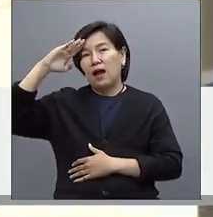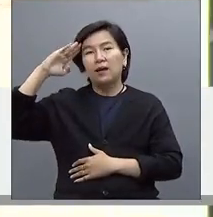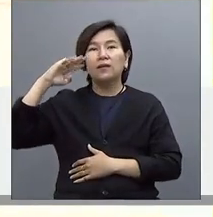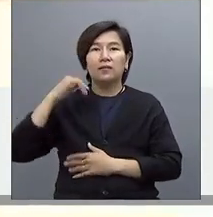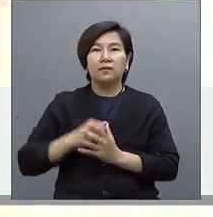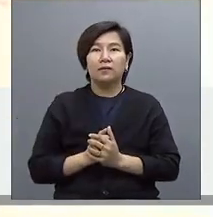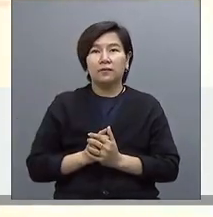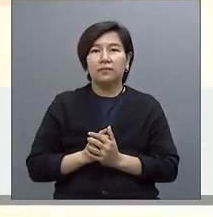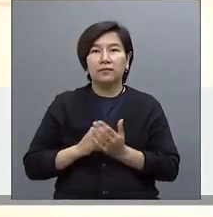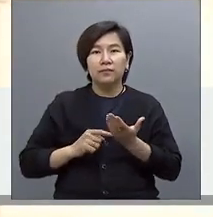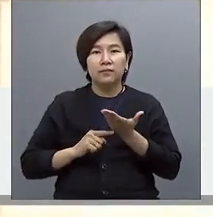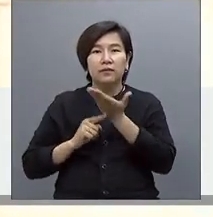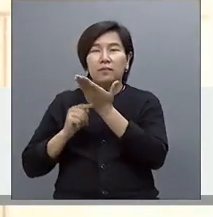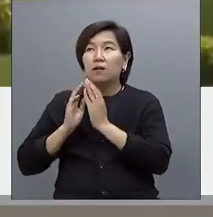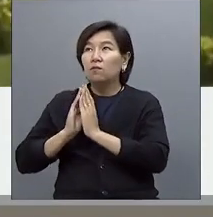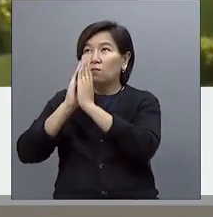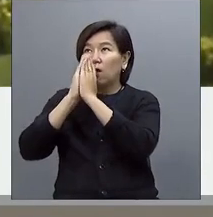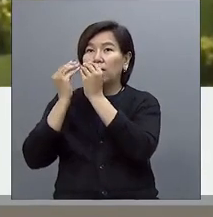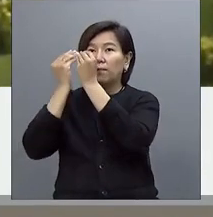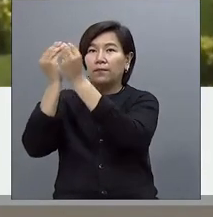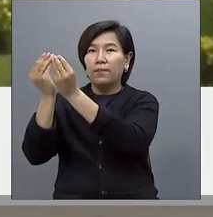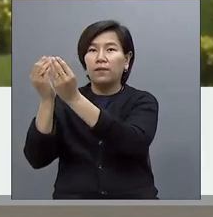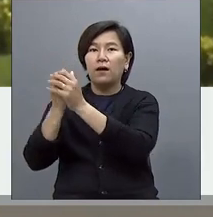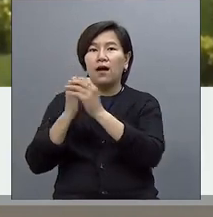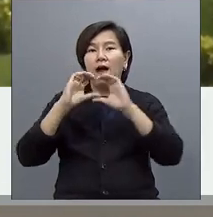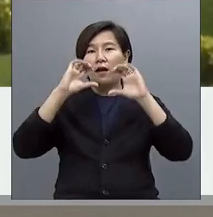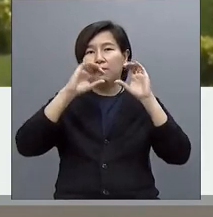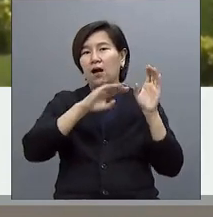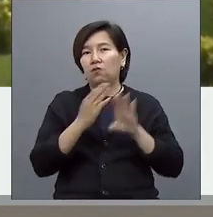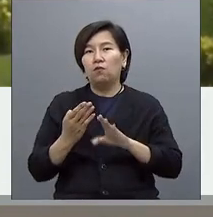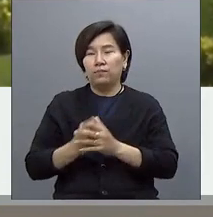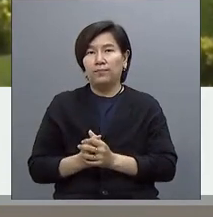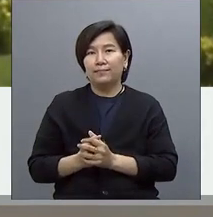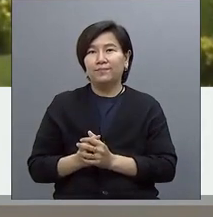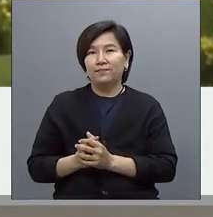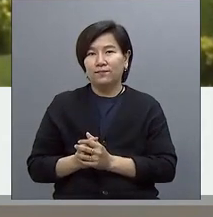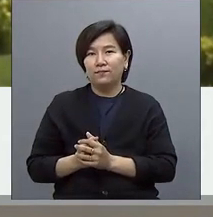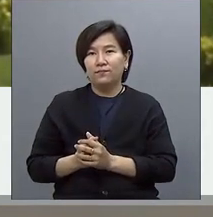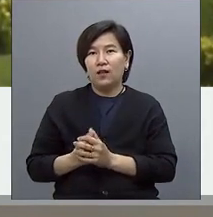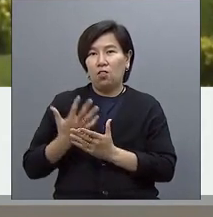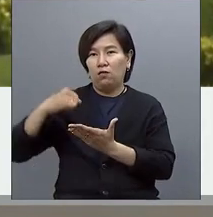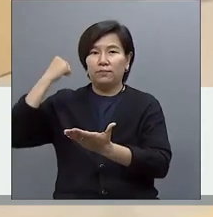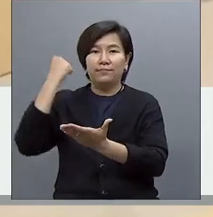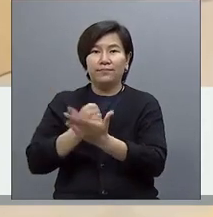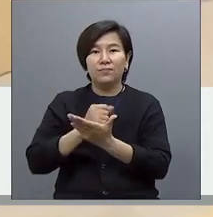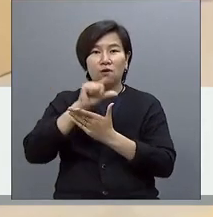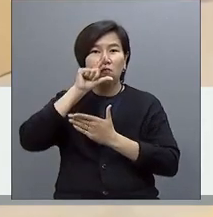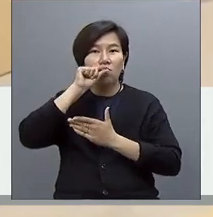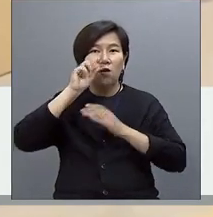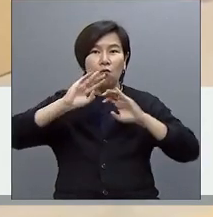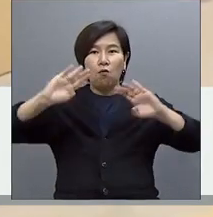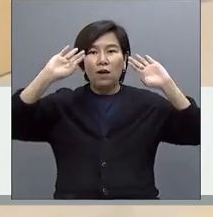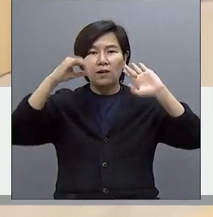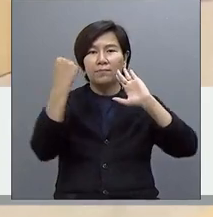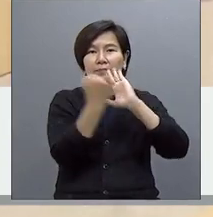ได้ทูลเกล้าทูลกระหม่อมร่างพระราชกฤษฎีกายุบสภาผู้แทนราษฎรไปแล้วและก็คาดว่าลงประกาศในราชกิจจานุเบกษาได้ภาย